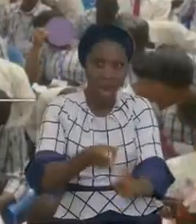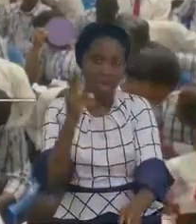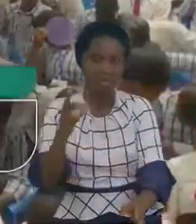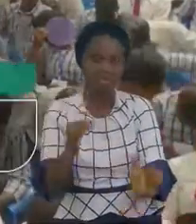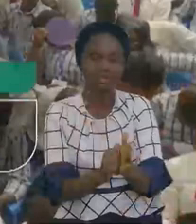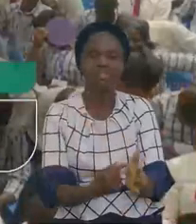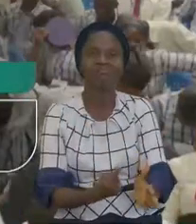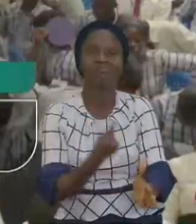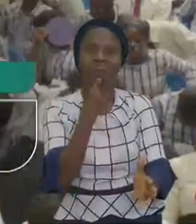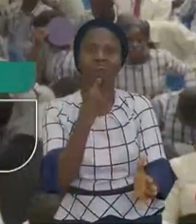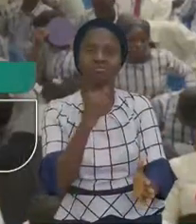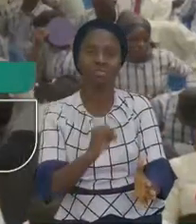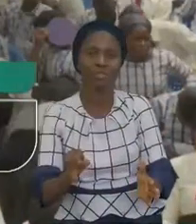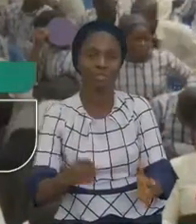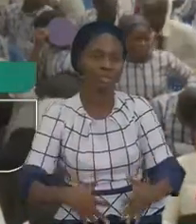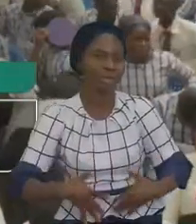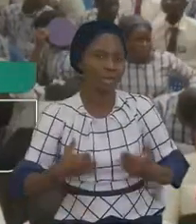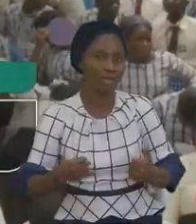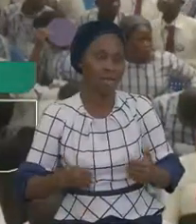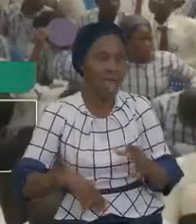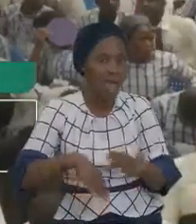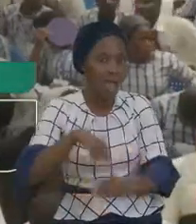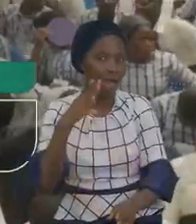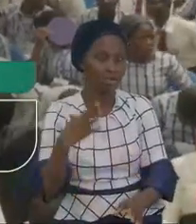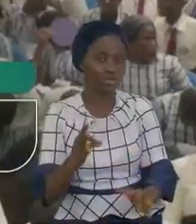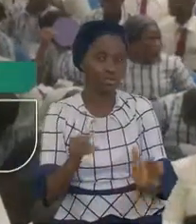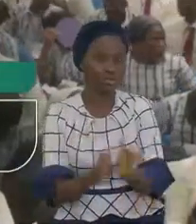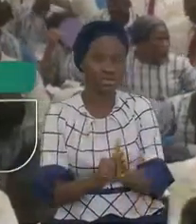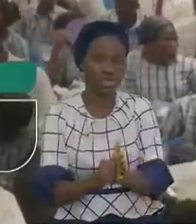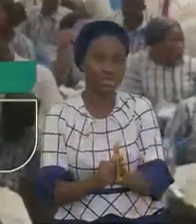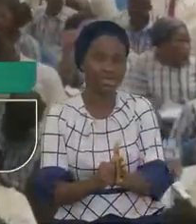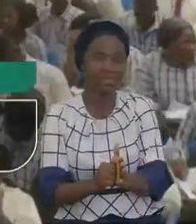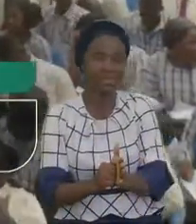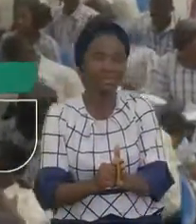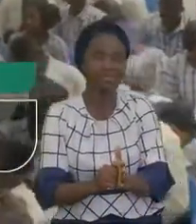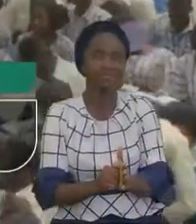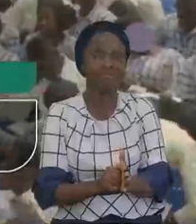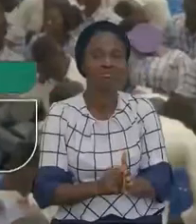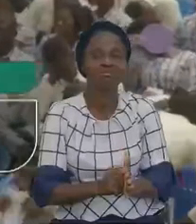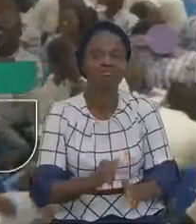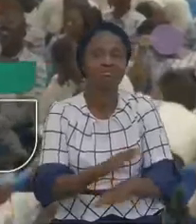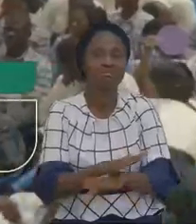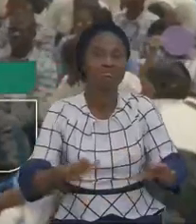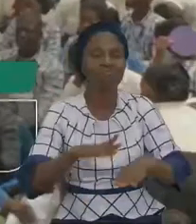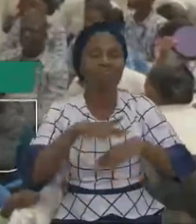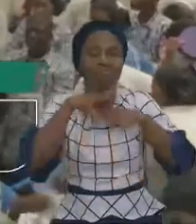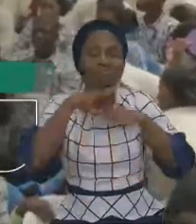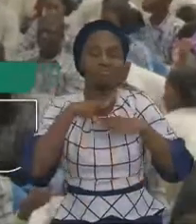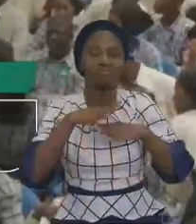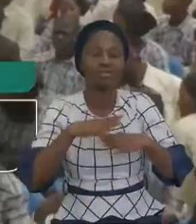il te sort de cette vie insatisfaite. Et il te sort de cette vie de